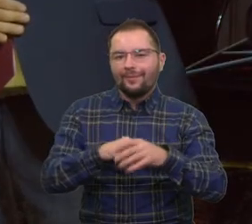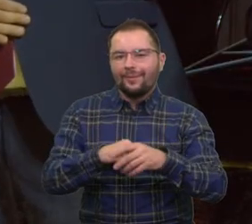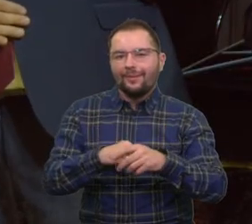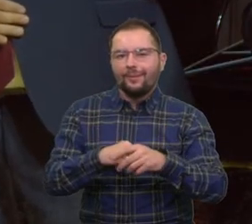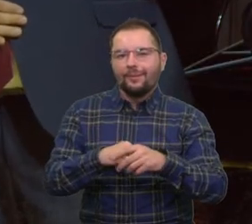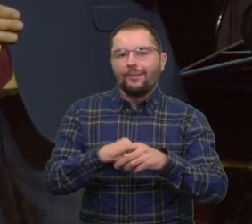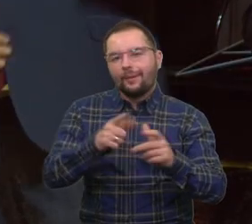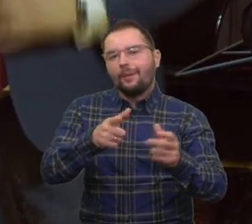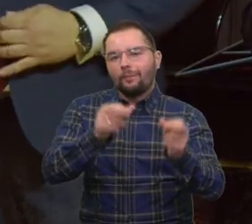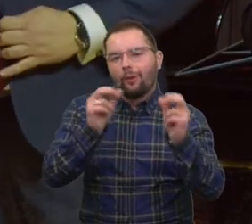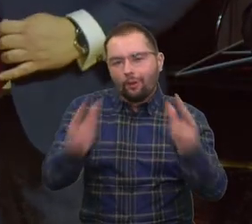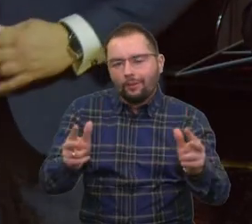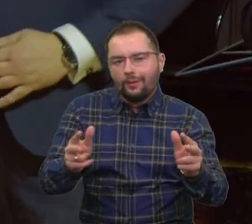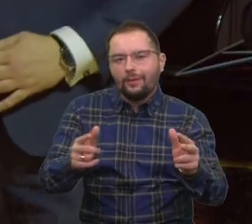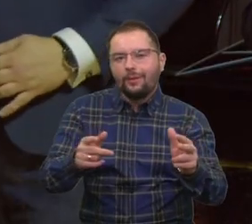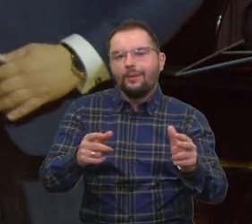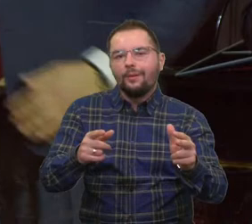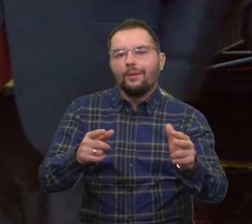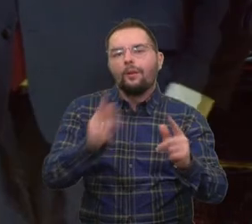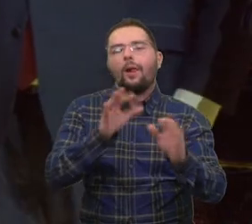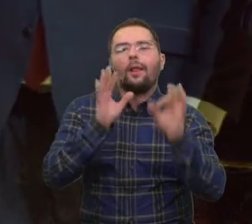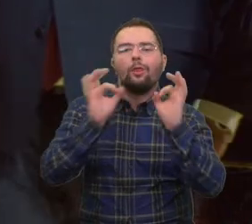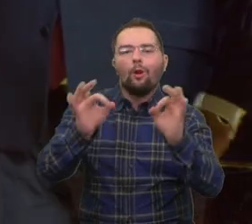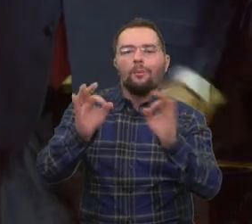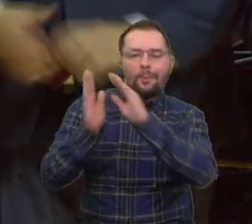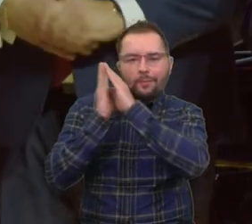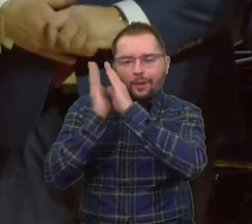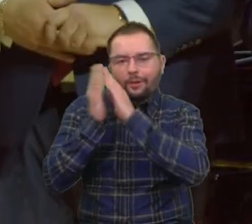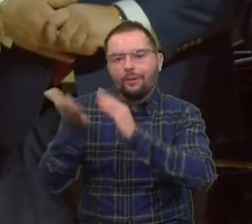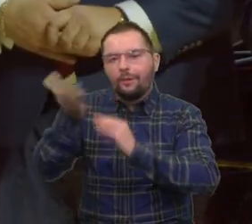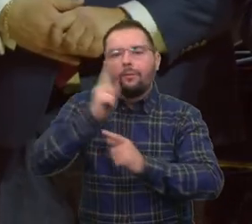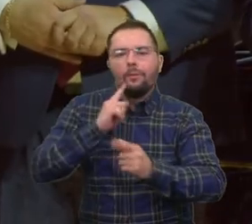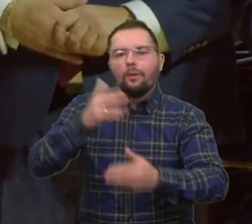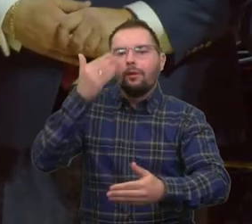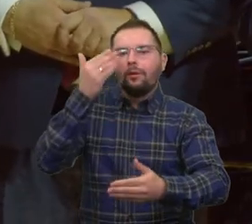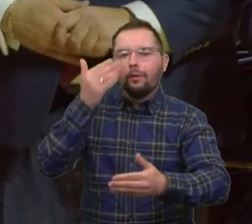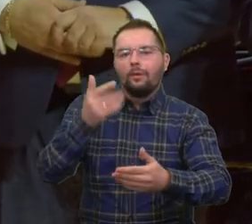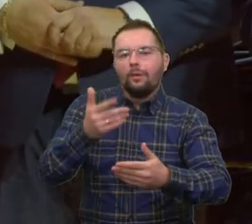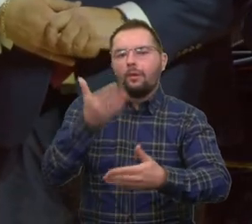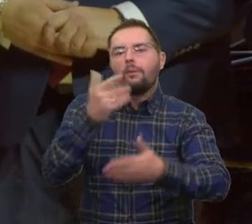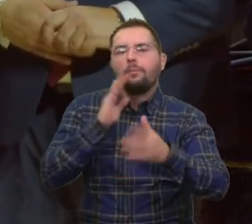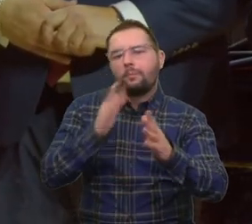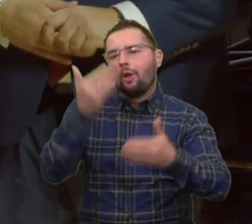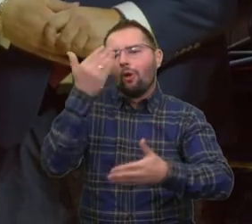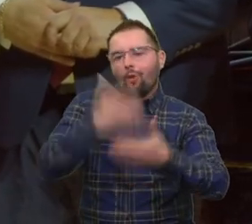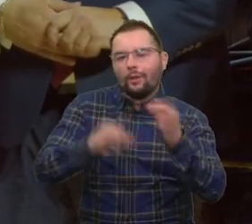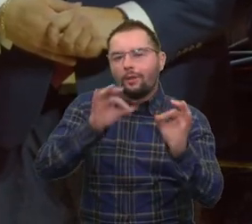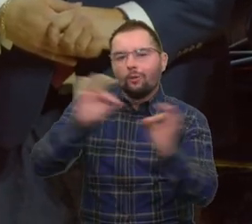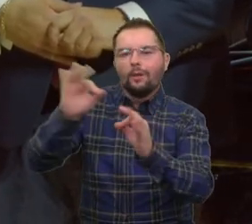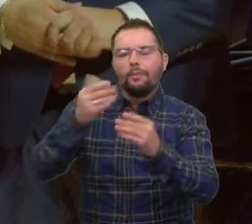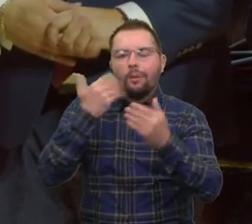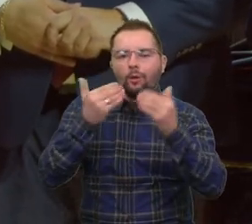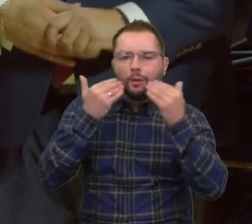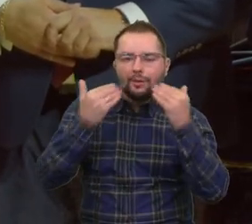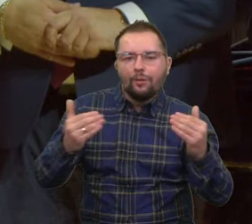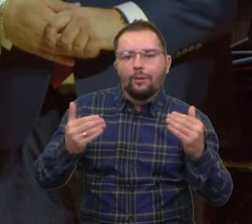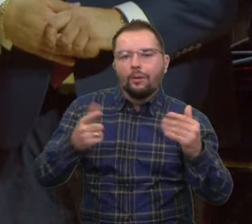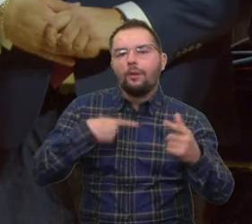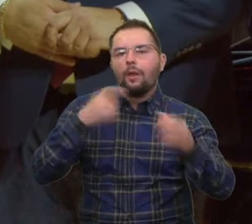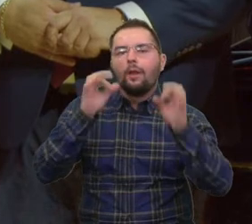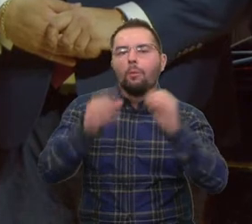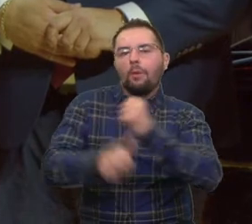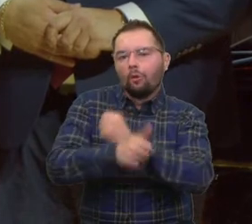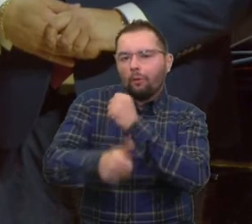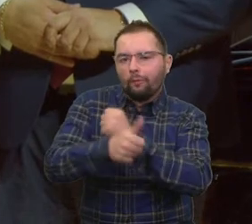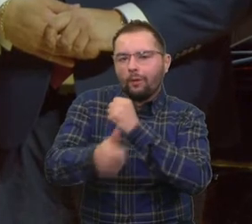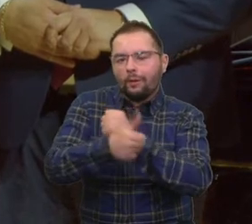Ale to oczywiście wszystko dla dobra naszych mieszkańców i naprawdę skończyło się to, panie marszałku, sukcesem. Także bardzo dziękuję, a to jest najlepszy dowód na to,